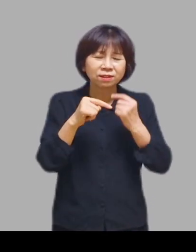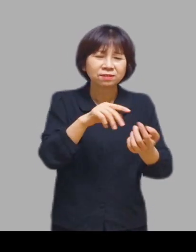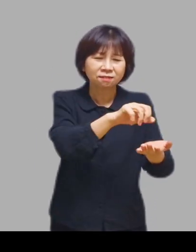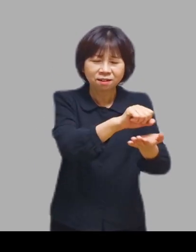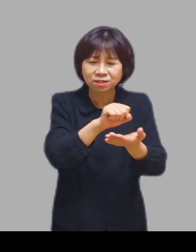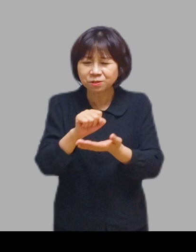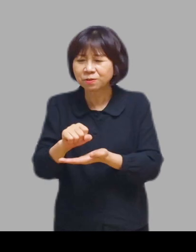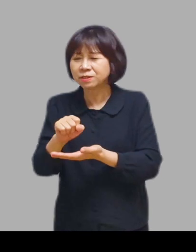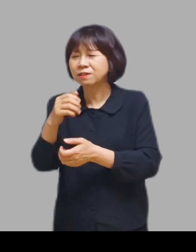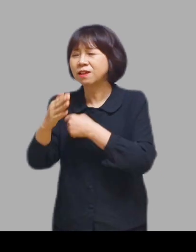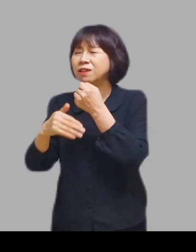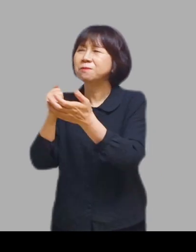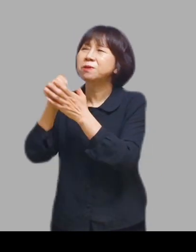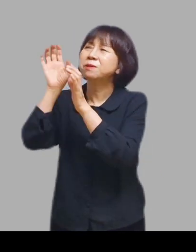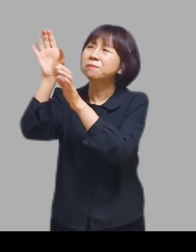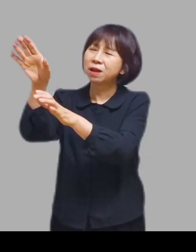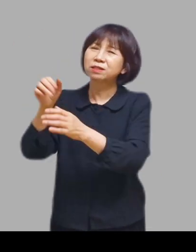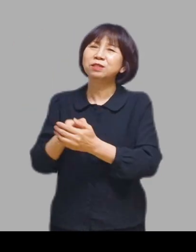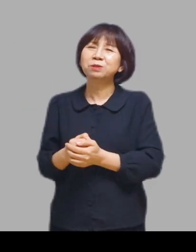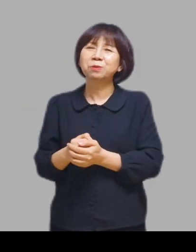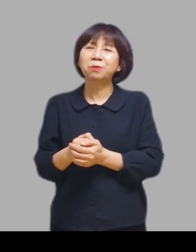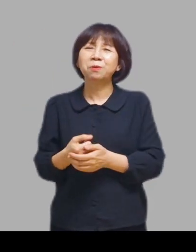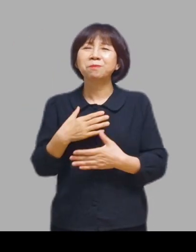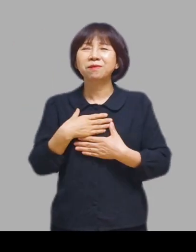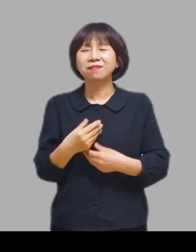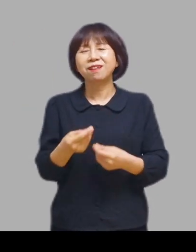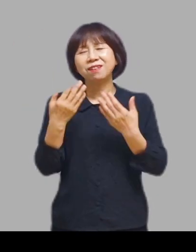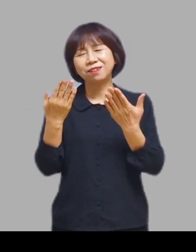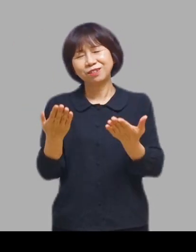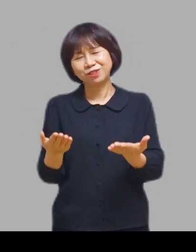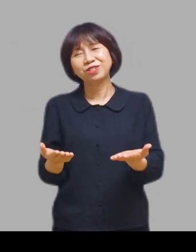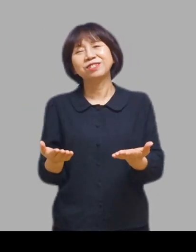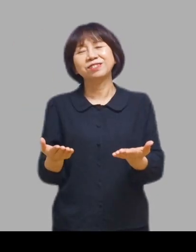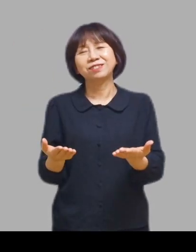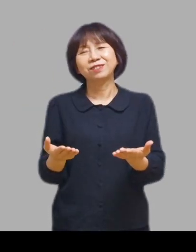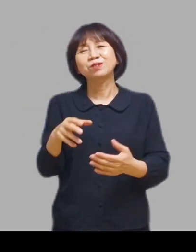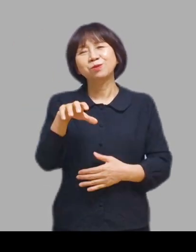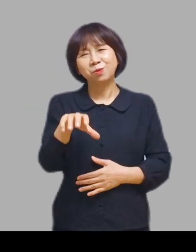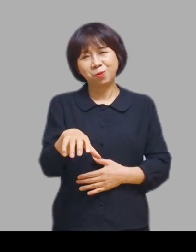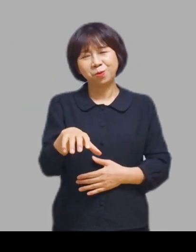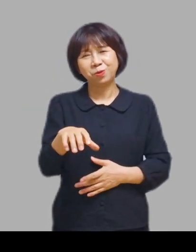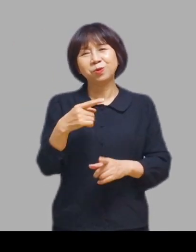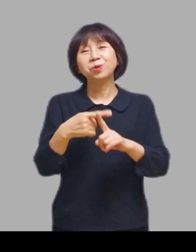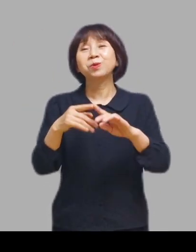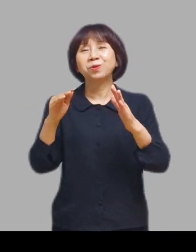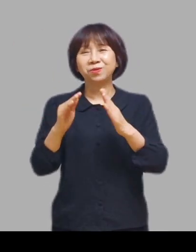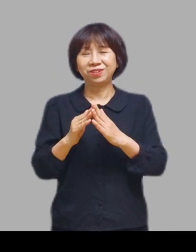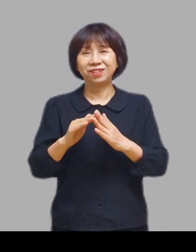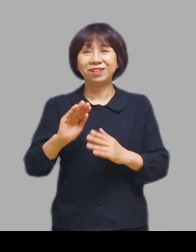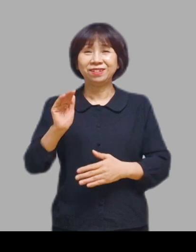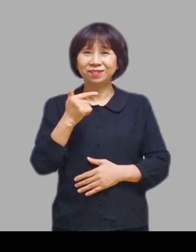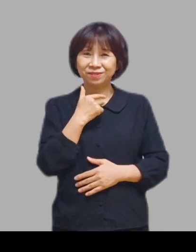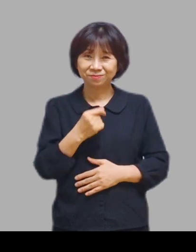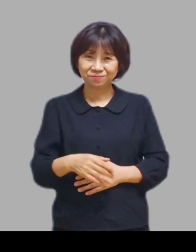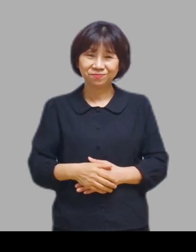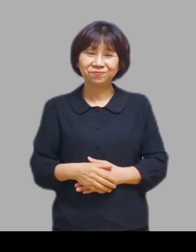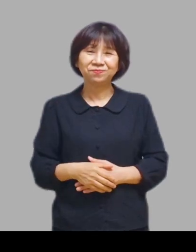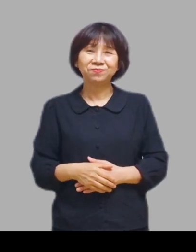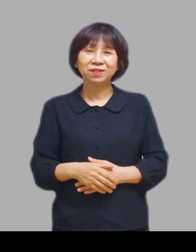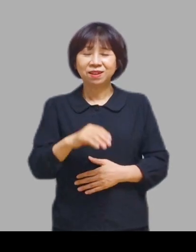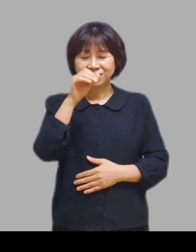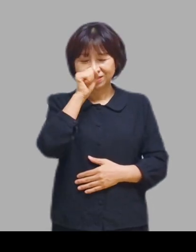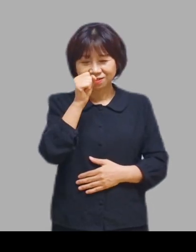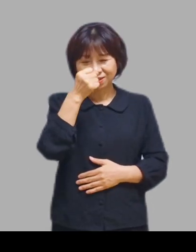와서 하나님께 맡기고 쉬어갈 수 있는 곳이 될 줄 믿습니다.